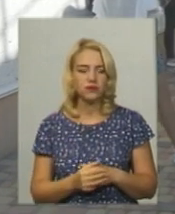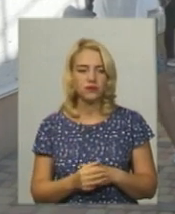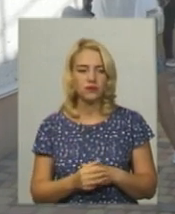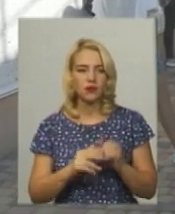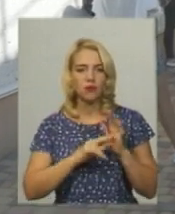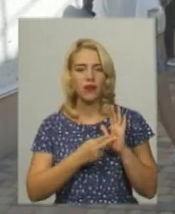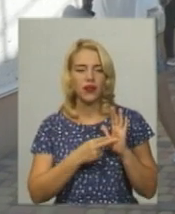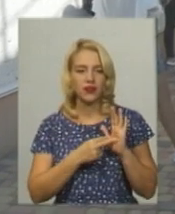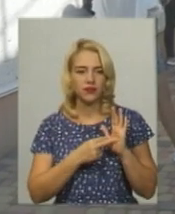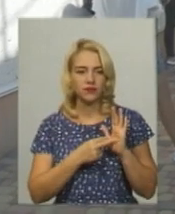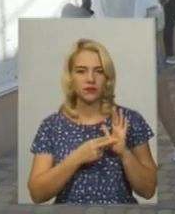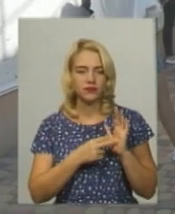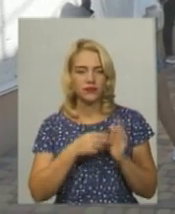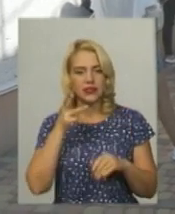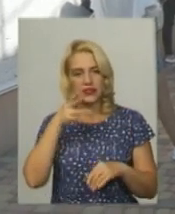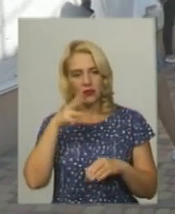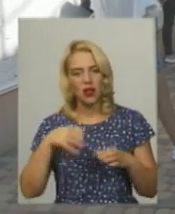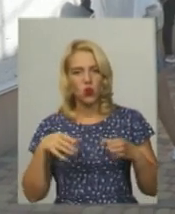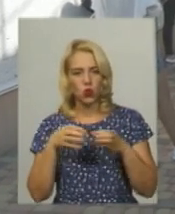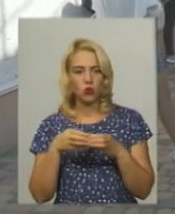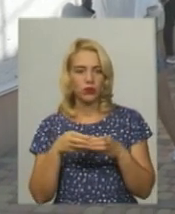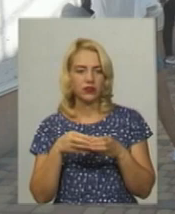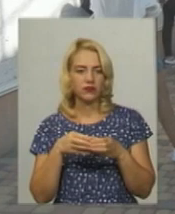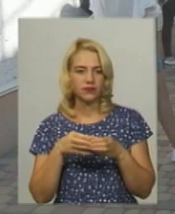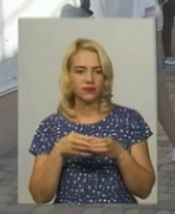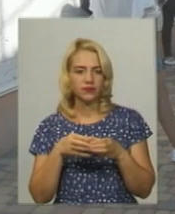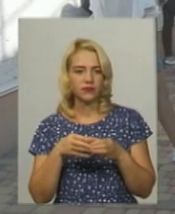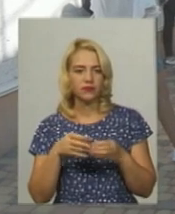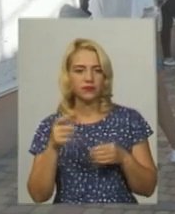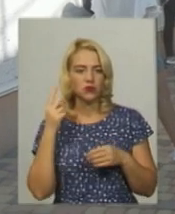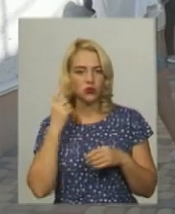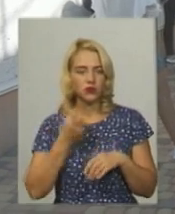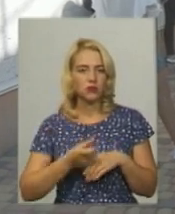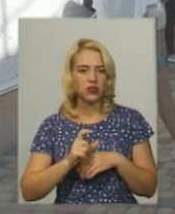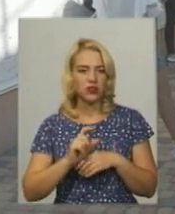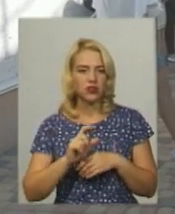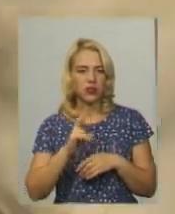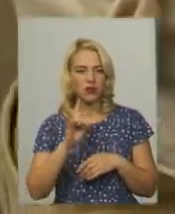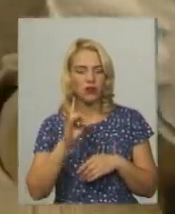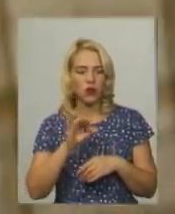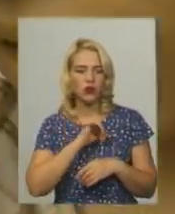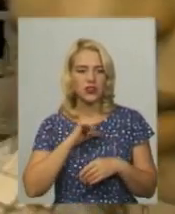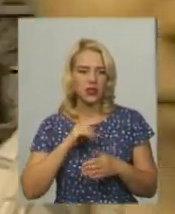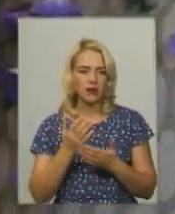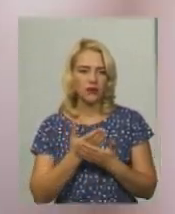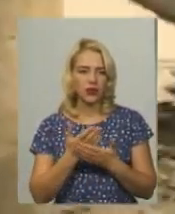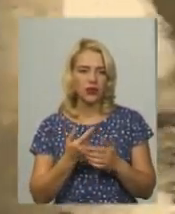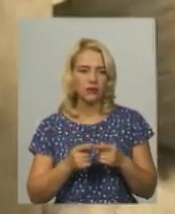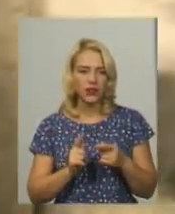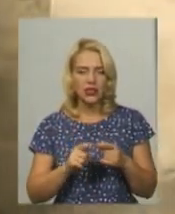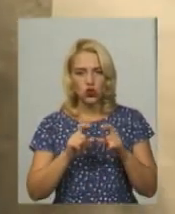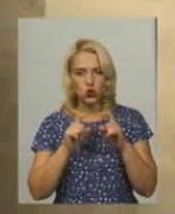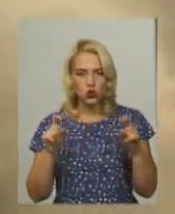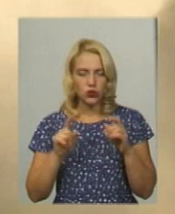плани знімальної групи, почути більше про сам фільм. Студія Bad Rabbits